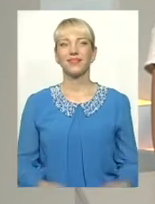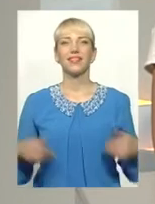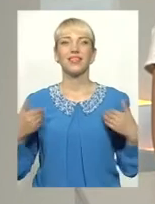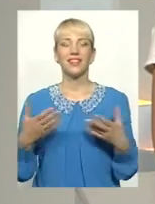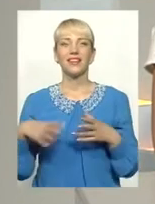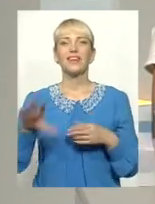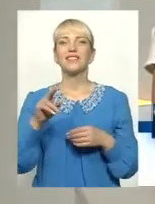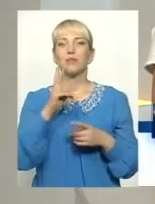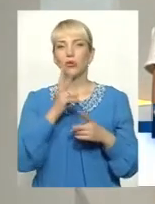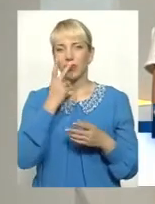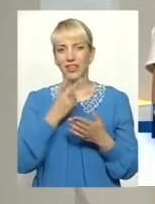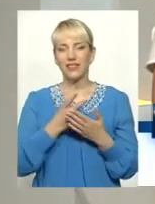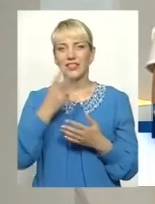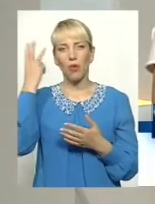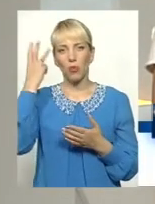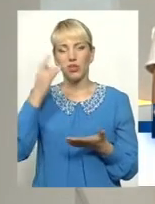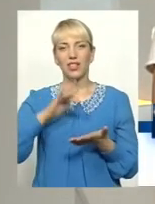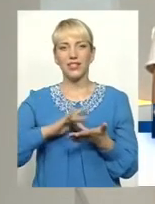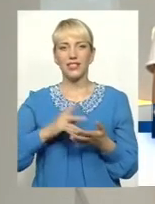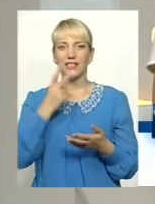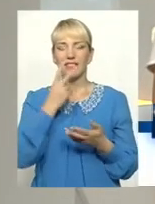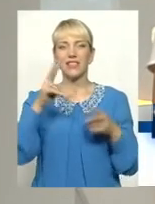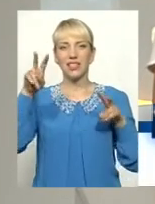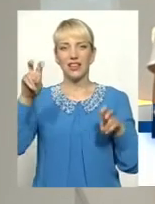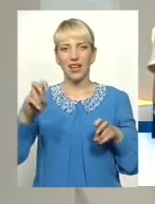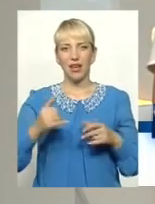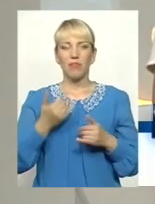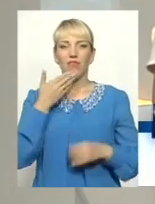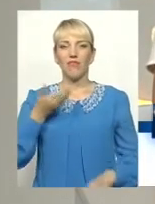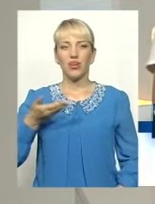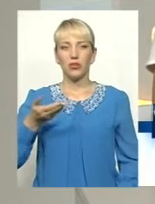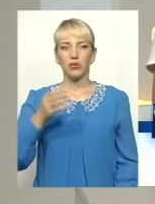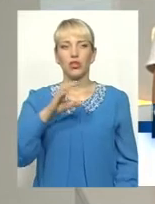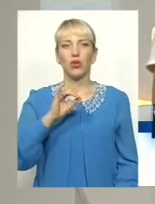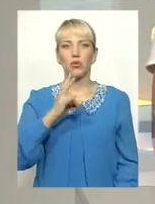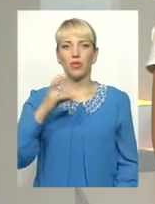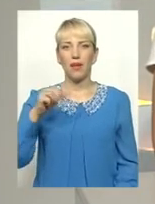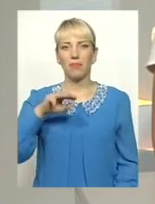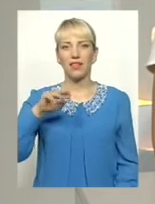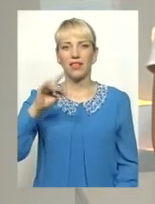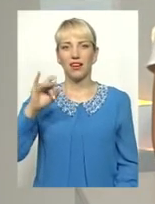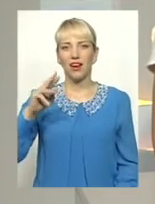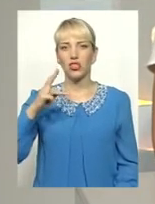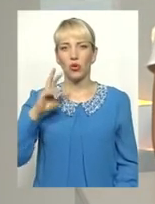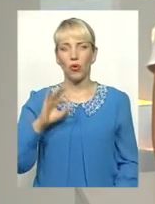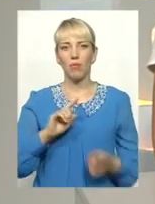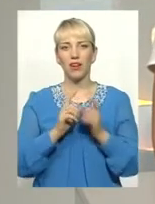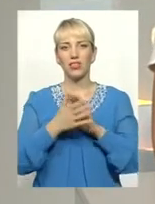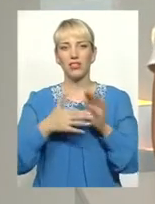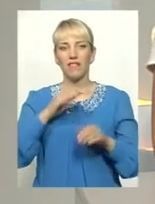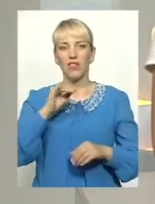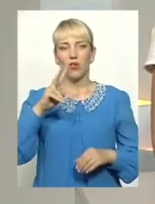Вітання усім, хто дивиться «Поділля Центр». В ефірі «Тема» і сьогодні я, її ведуча, Юна Мітрашко. Сурдоперекрат Оксана